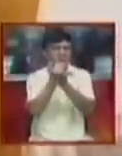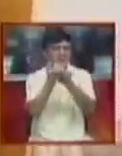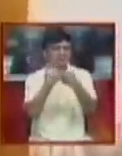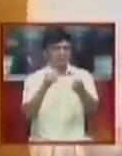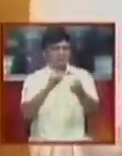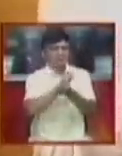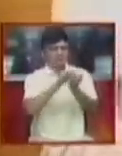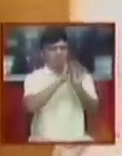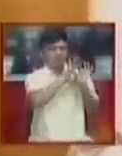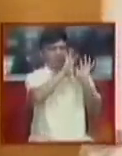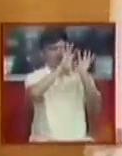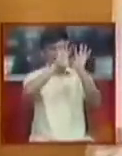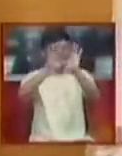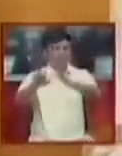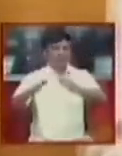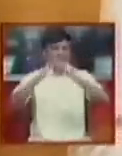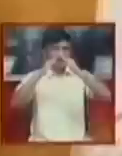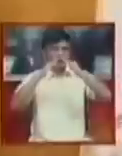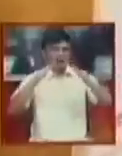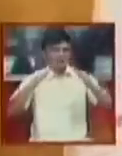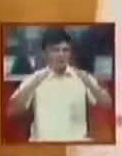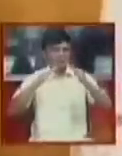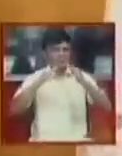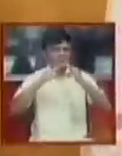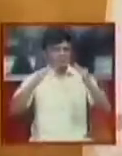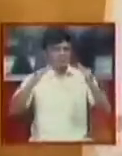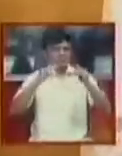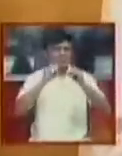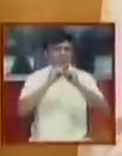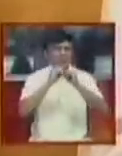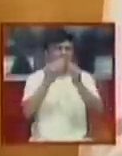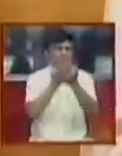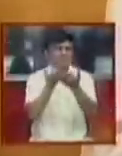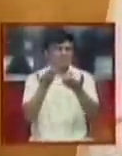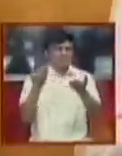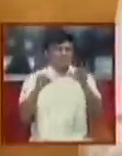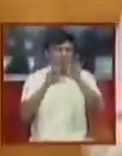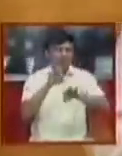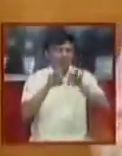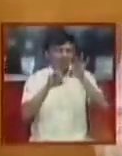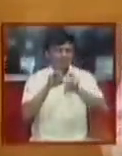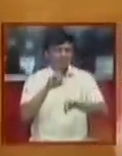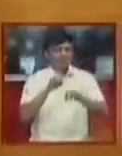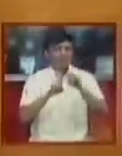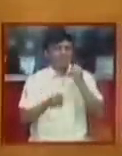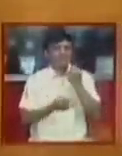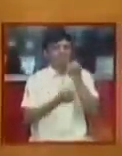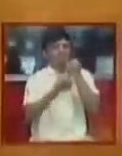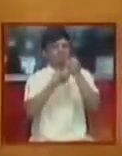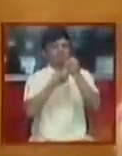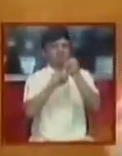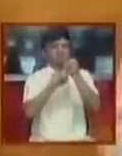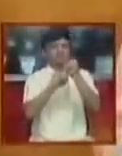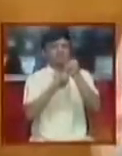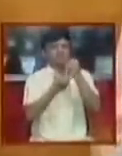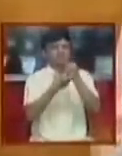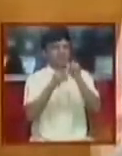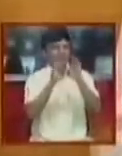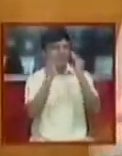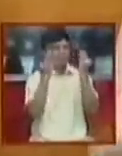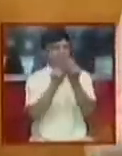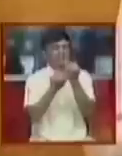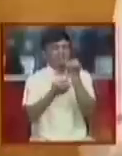ng baha ang kanyang bahay at mga kagamitang pansaka. Buti nga po't nailigtas ang buong